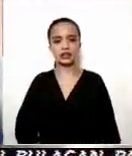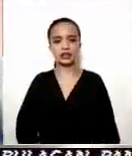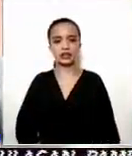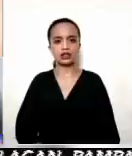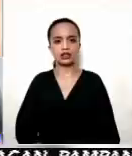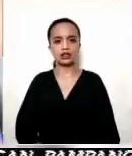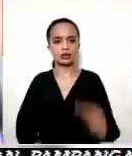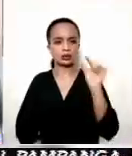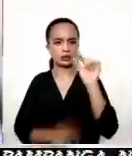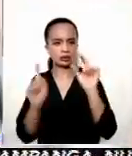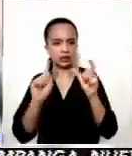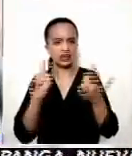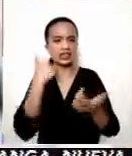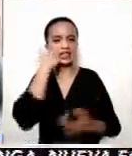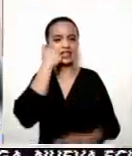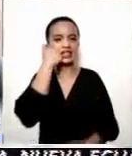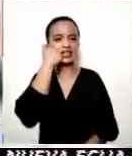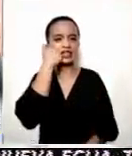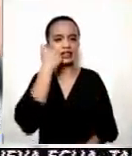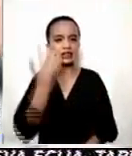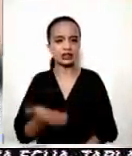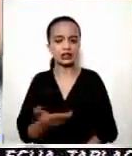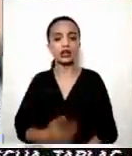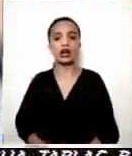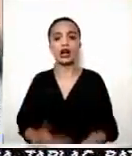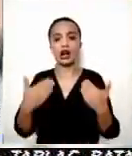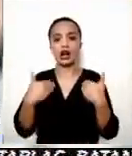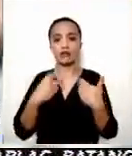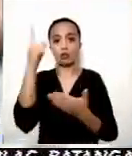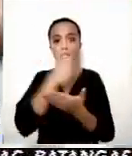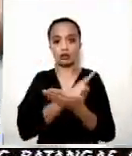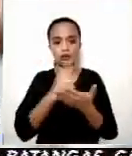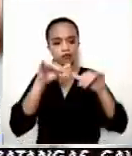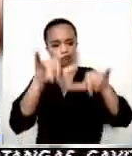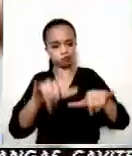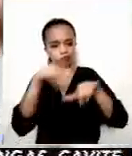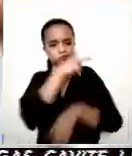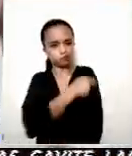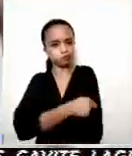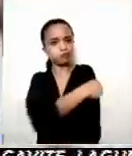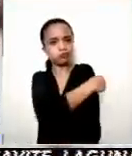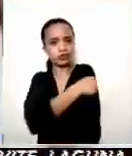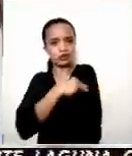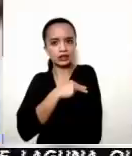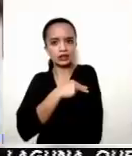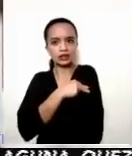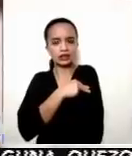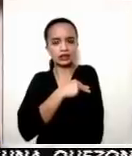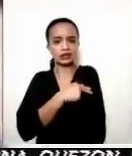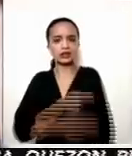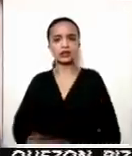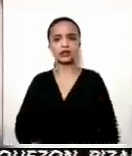kanyang ikinamatay. Isang linggo rin daw na confined sa East Avenue Medical Center si Yuyuklay bago nasawi.